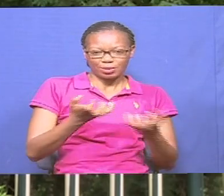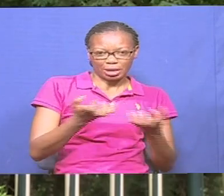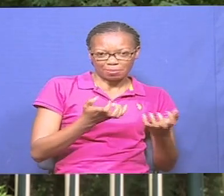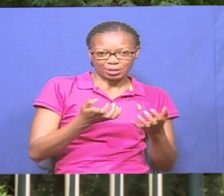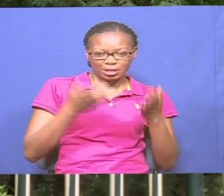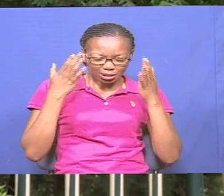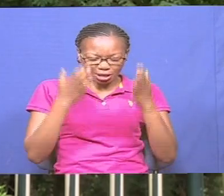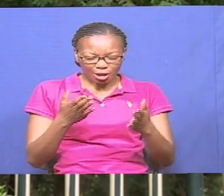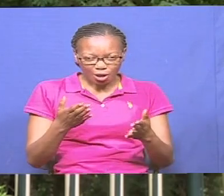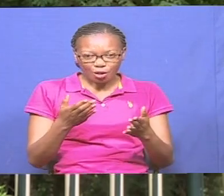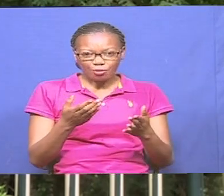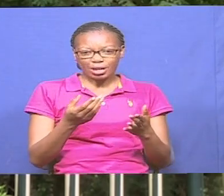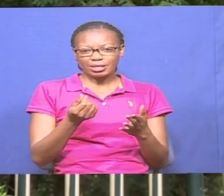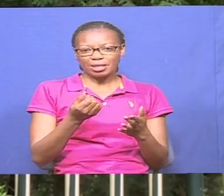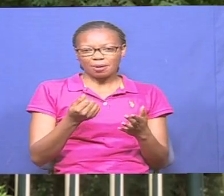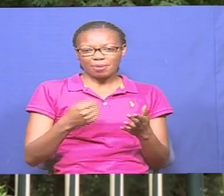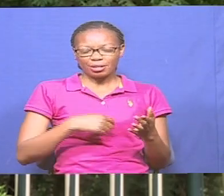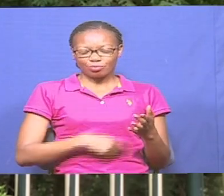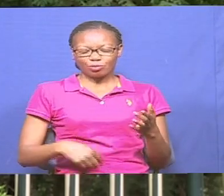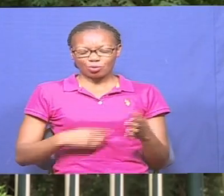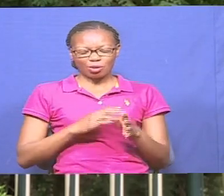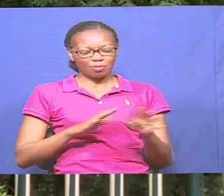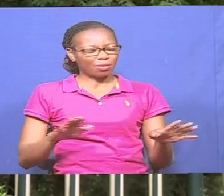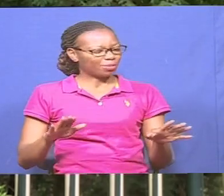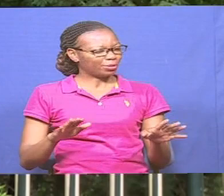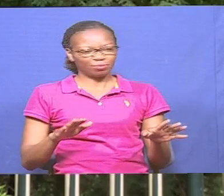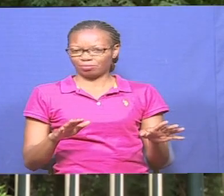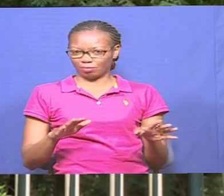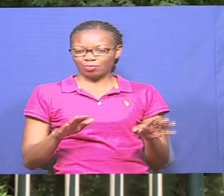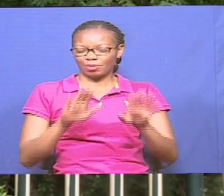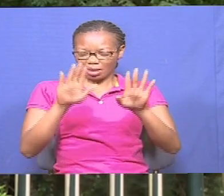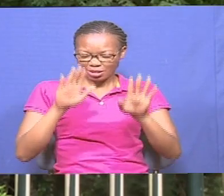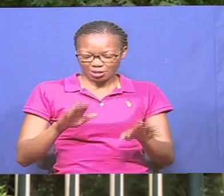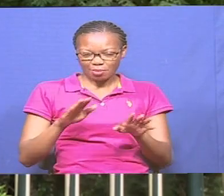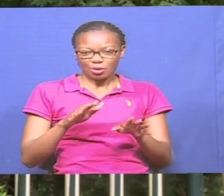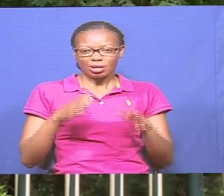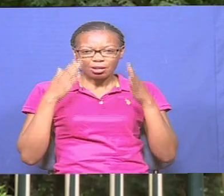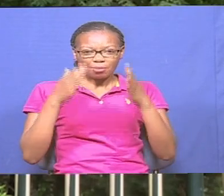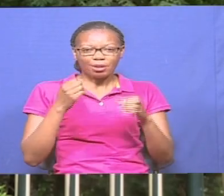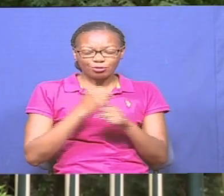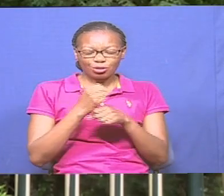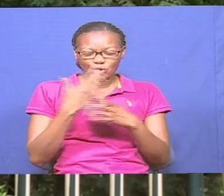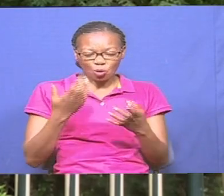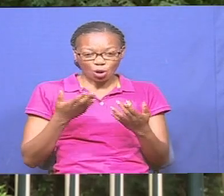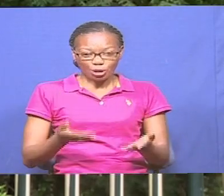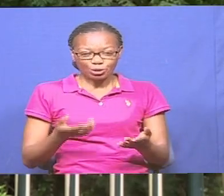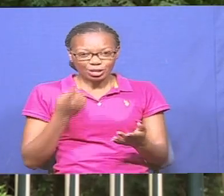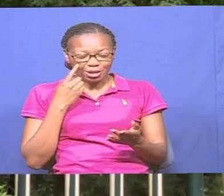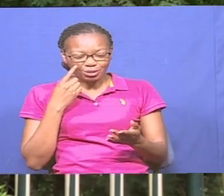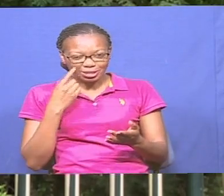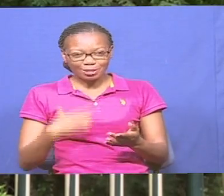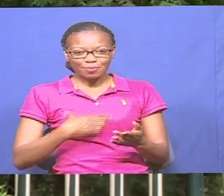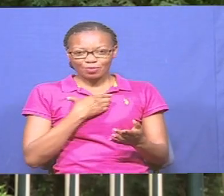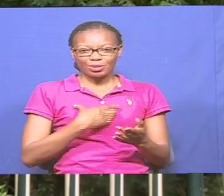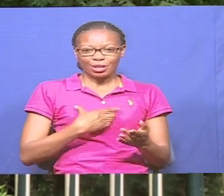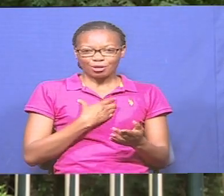cha tumbo tu. Kuongeza dhamana ni njia mojawapo ya kufaidi pakubwa katika nyanja hii. Basi kama mnavyoona